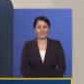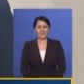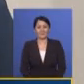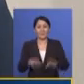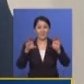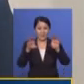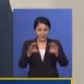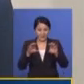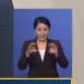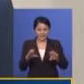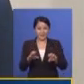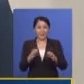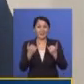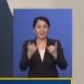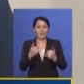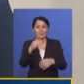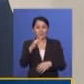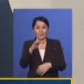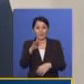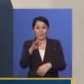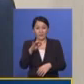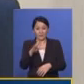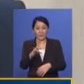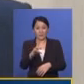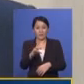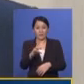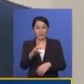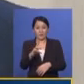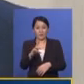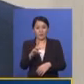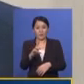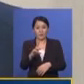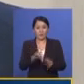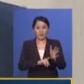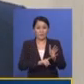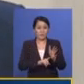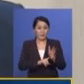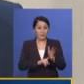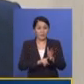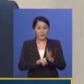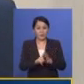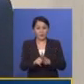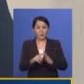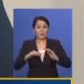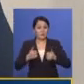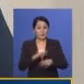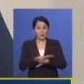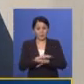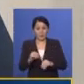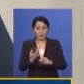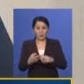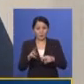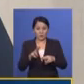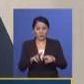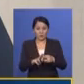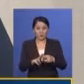Заң бойынша әзір фонограммаларды толық бастарта алмаймыз. Әзірге өкінішке қарай, өйткені біздің